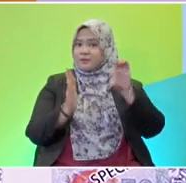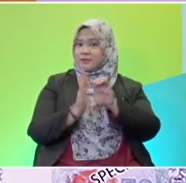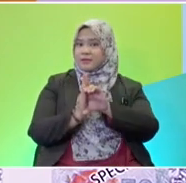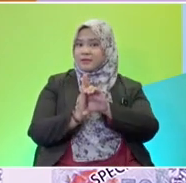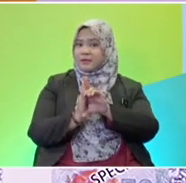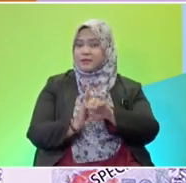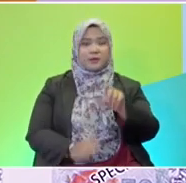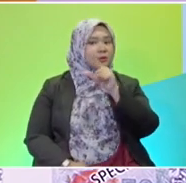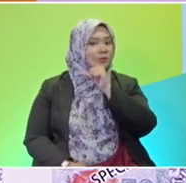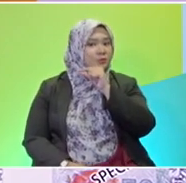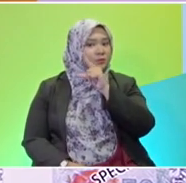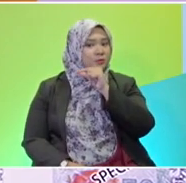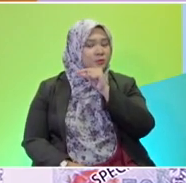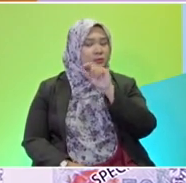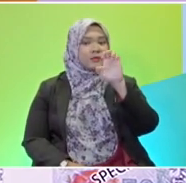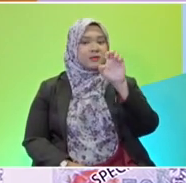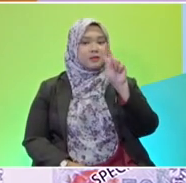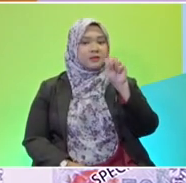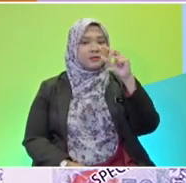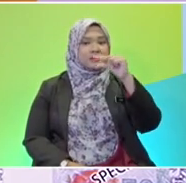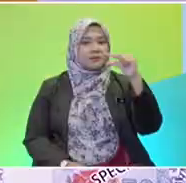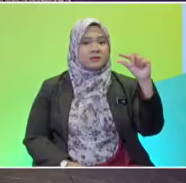dengan buang warna hijau juga